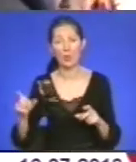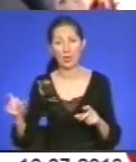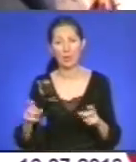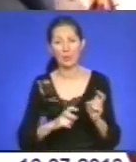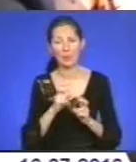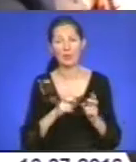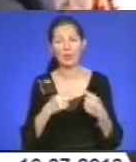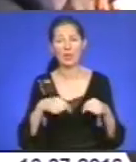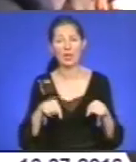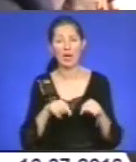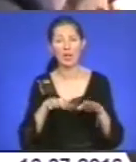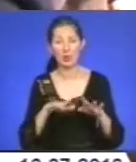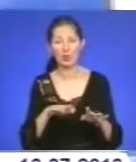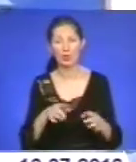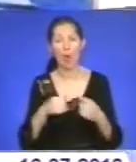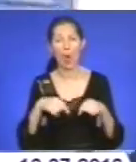галузі сільського господарства.